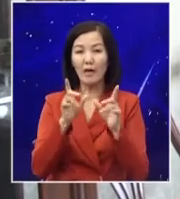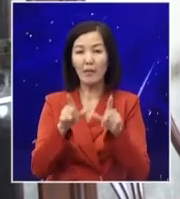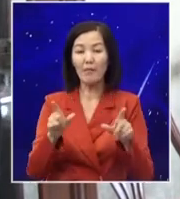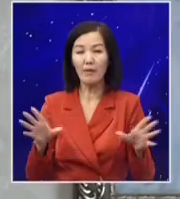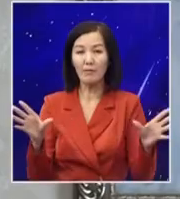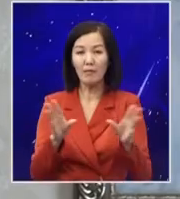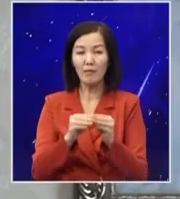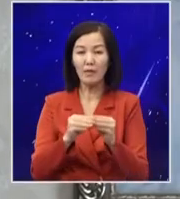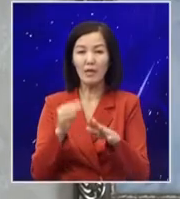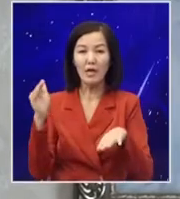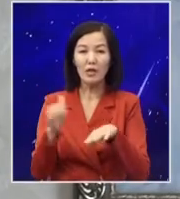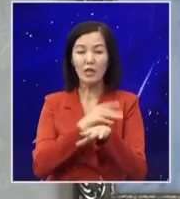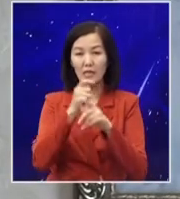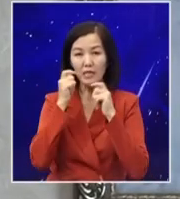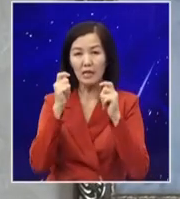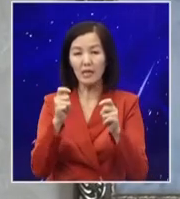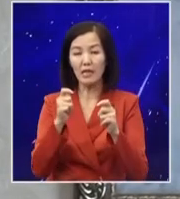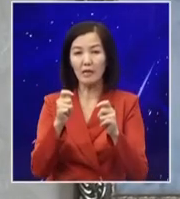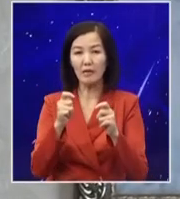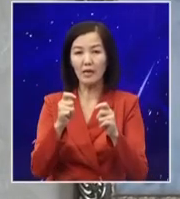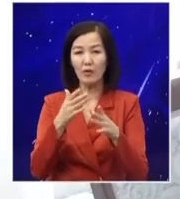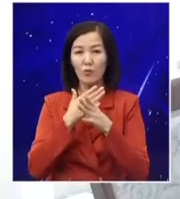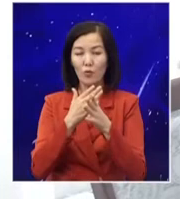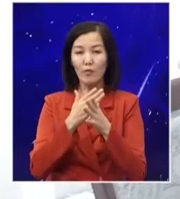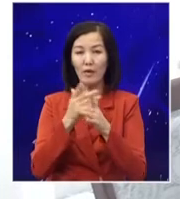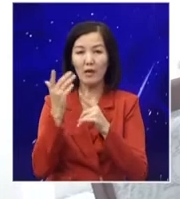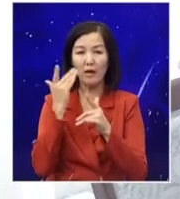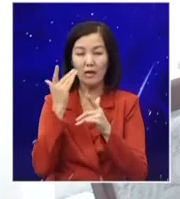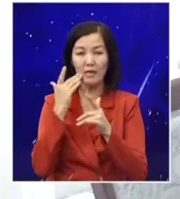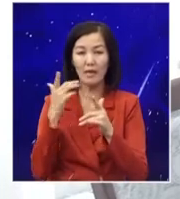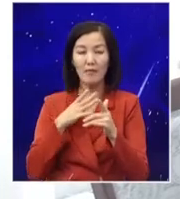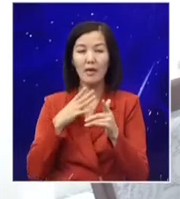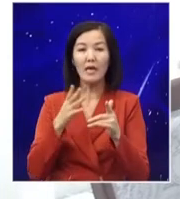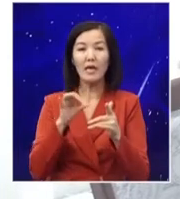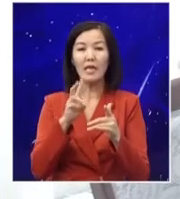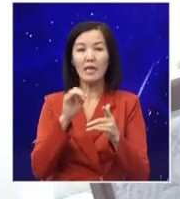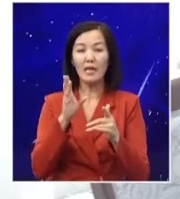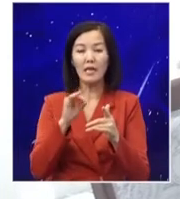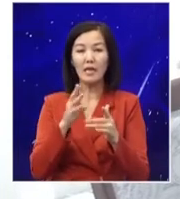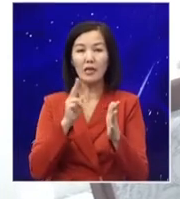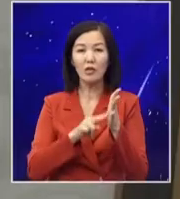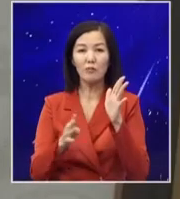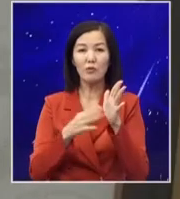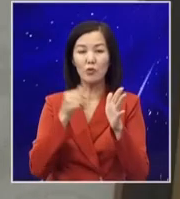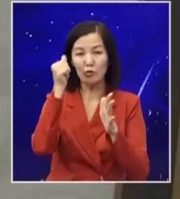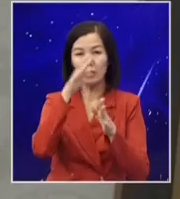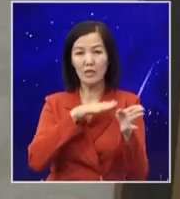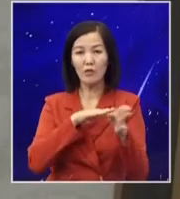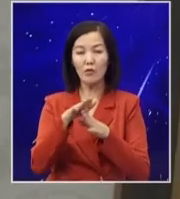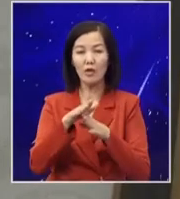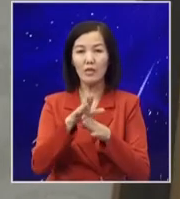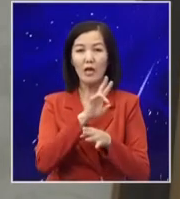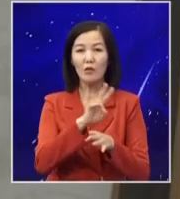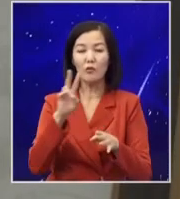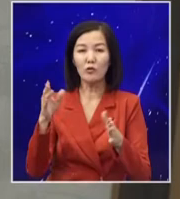секілді үнемі жақсылықтарын бөлісіп, тілеулес болып отырады. Өткен жылы Едіген Ақсақал дәл осы күні 79 жасқа толғанда